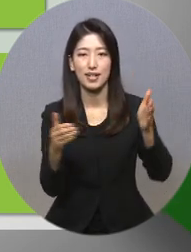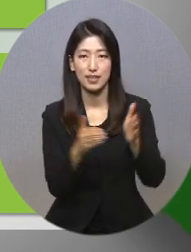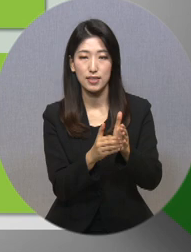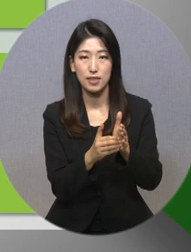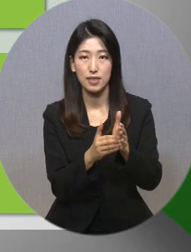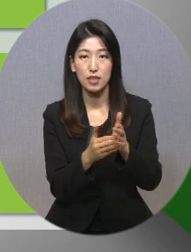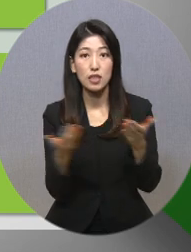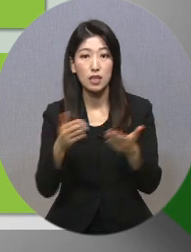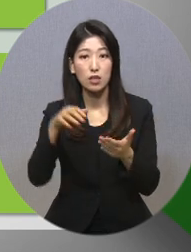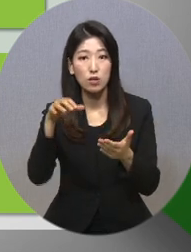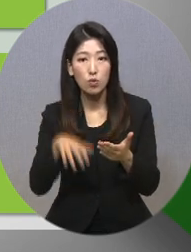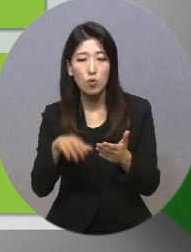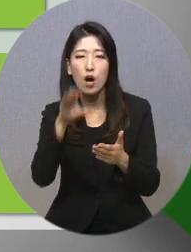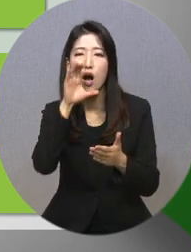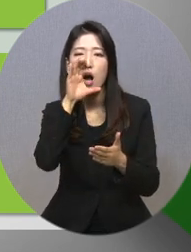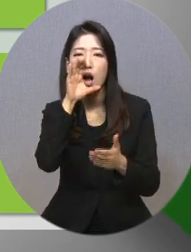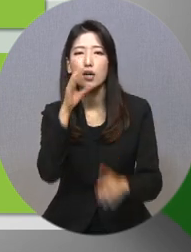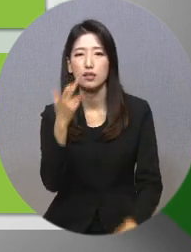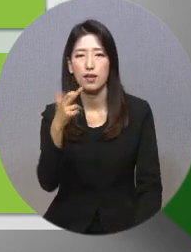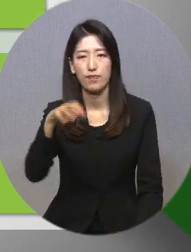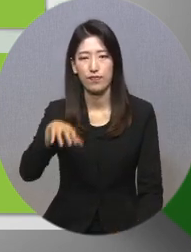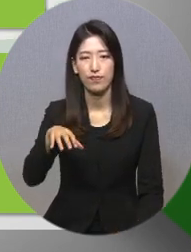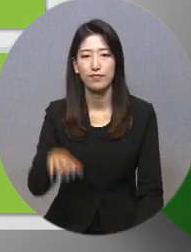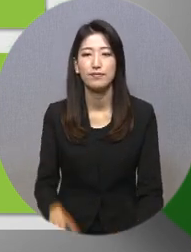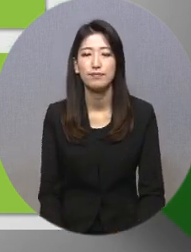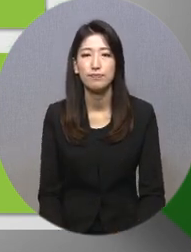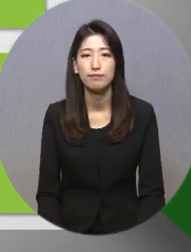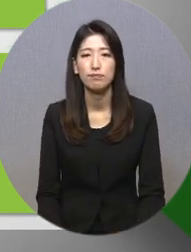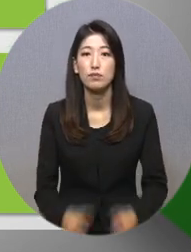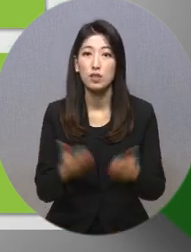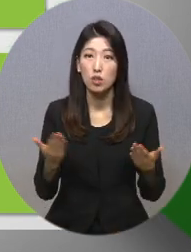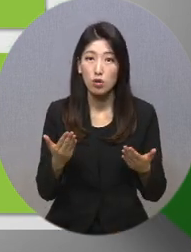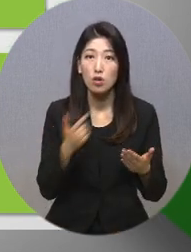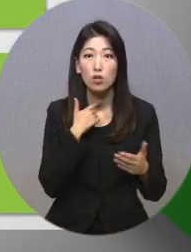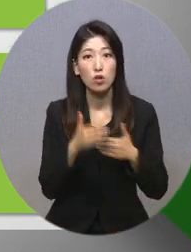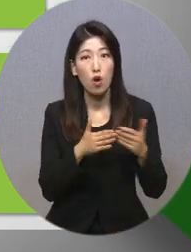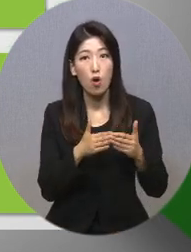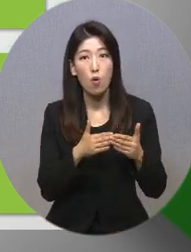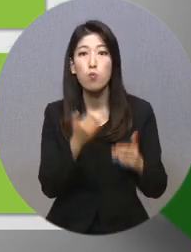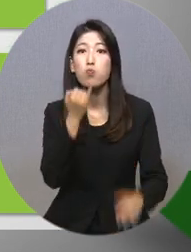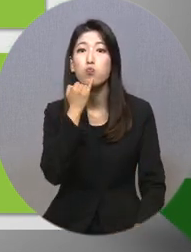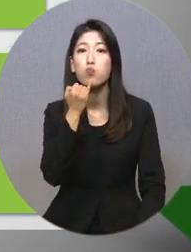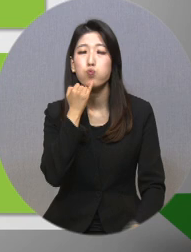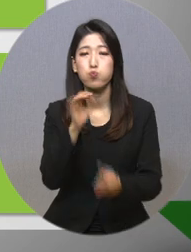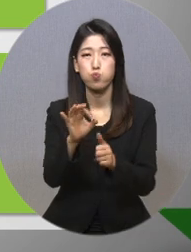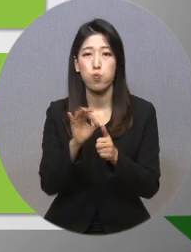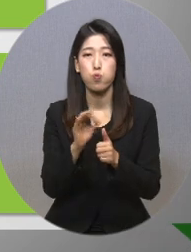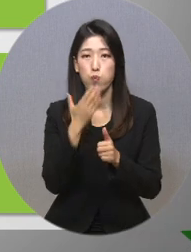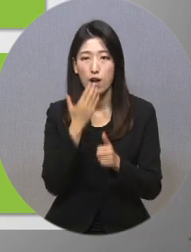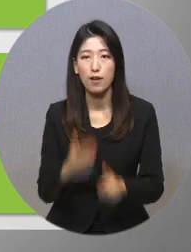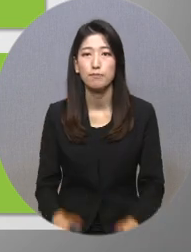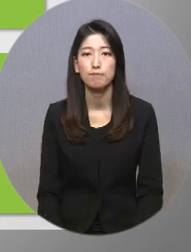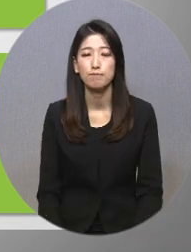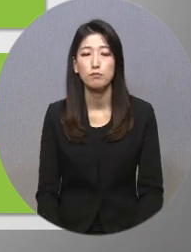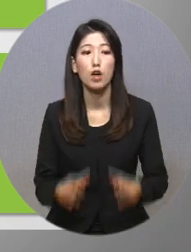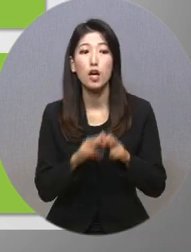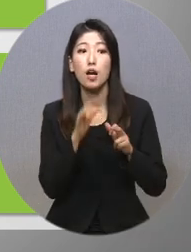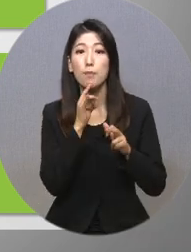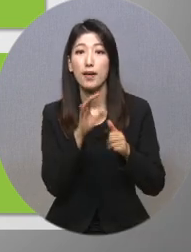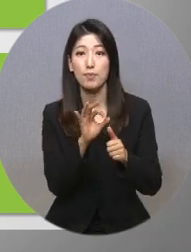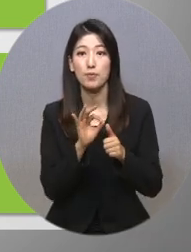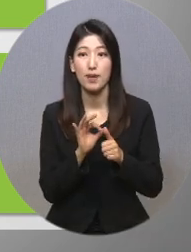근무지는 충청남도 아산시입니다. 경력과 학력은 무관하며 상용직을 채용합니다. 장애인만